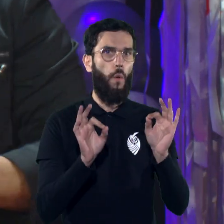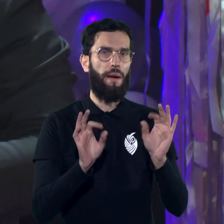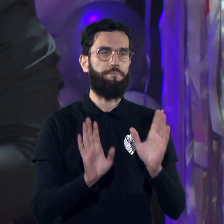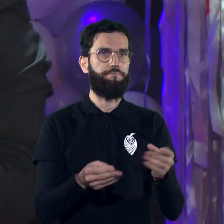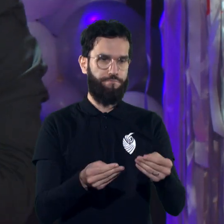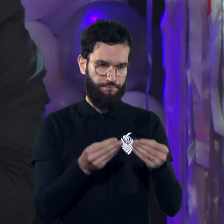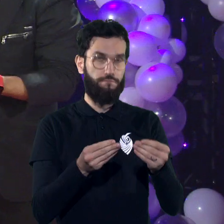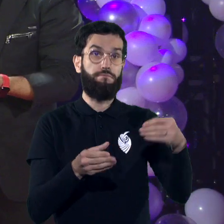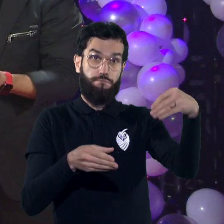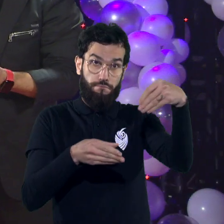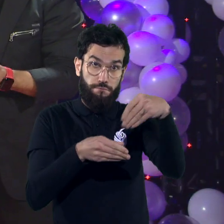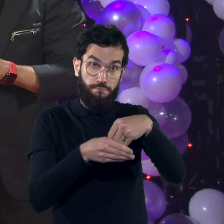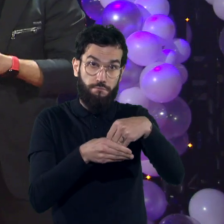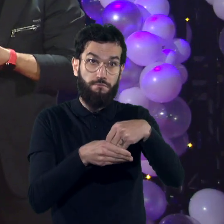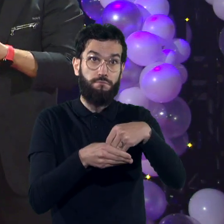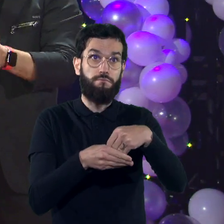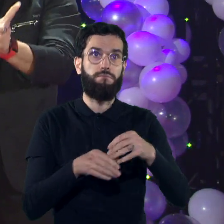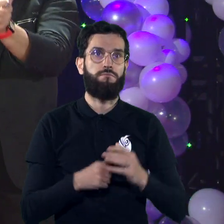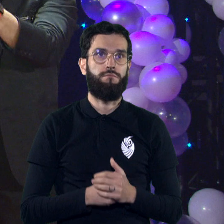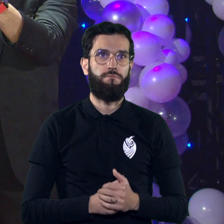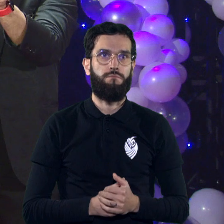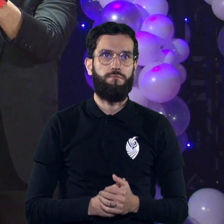Takže naozaj dám ju niekde do balíčku. Tak.